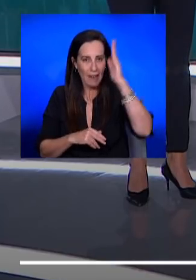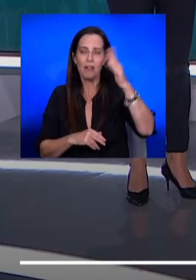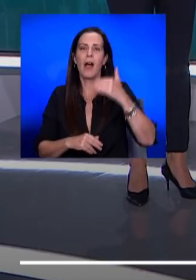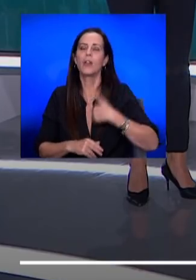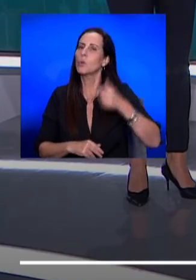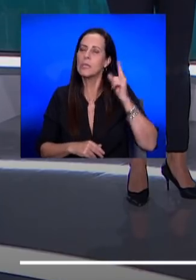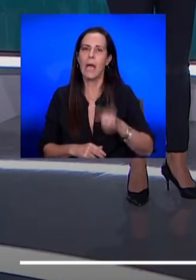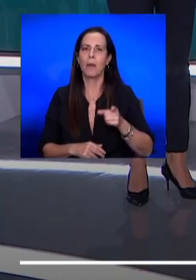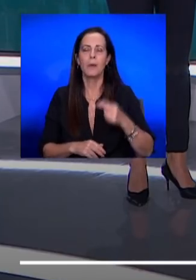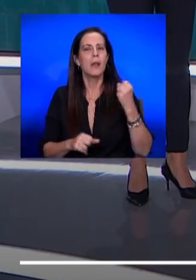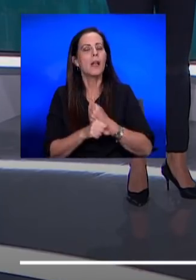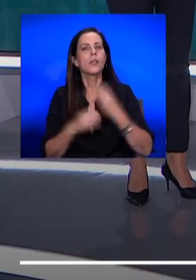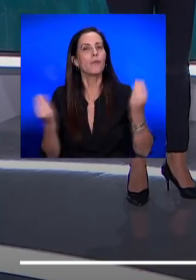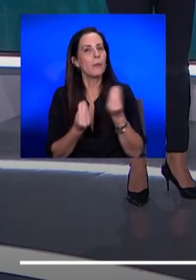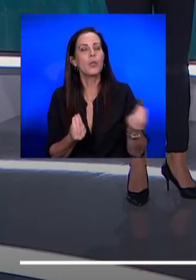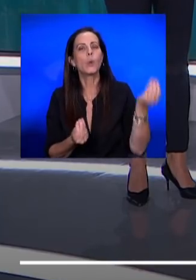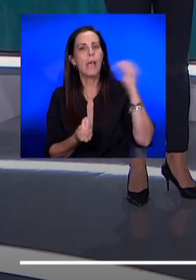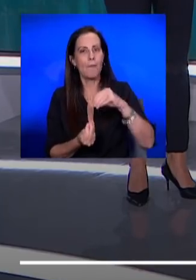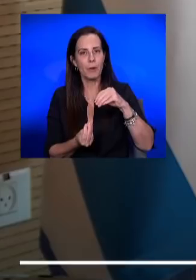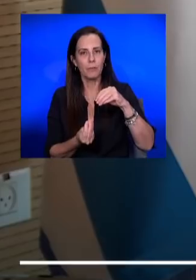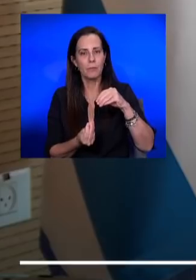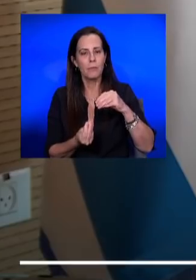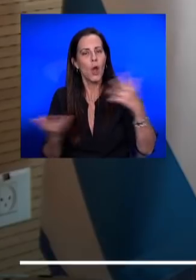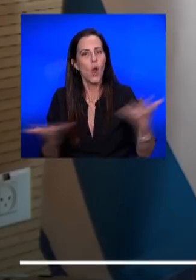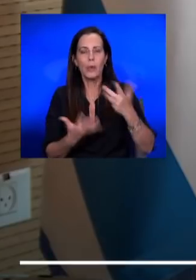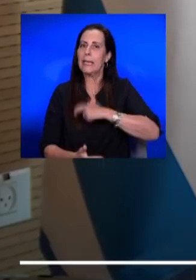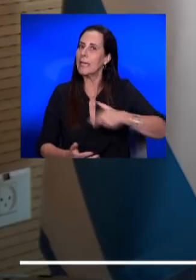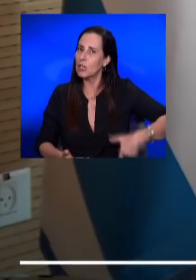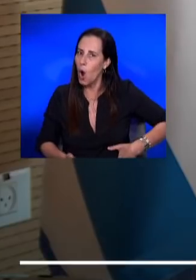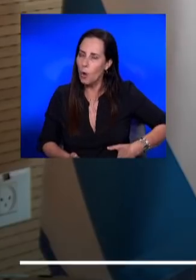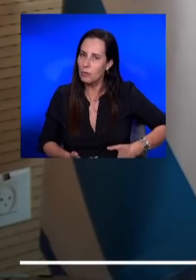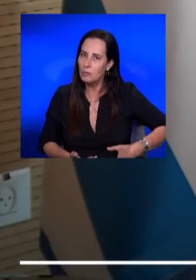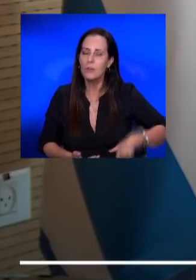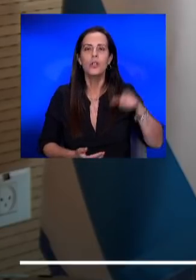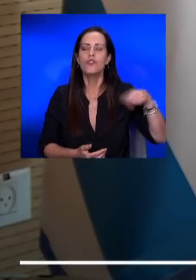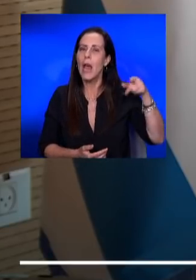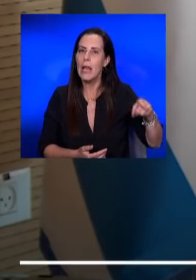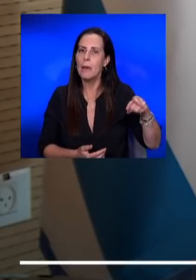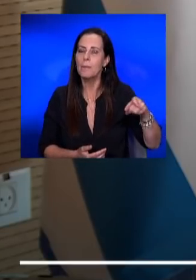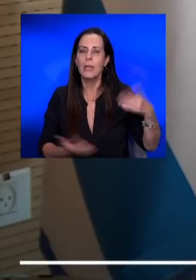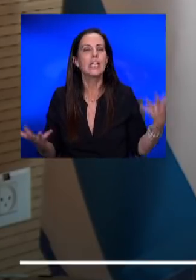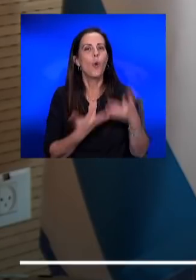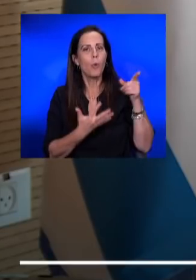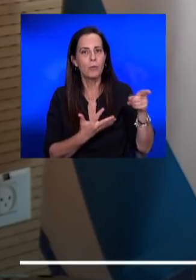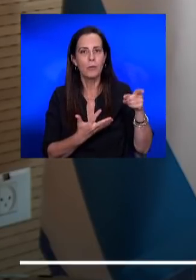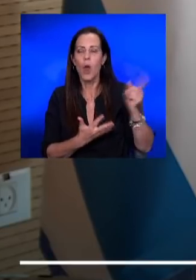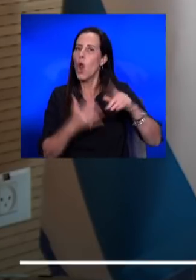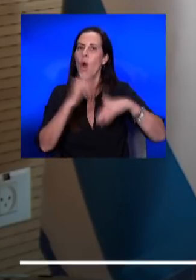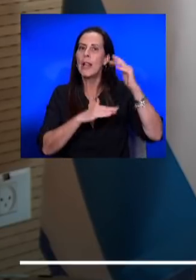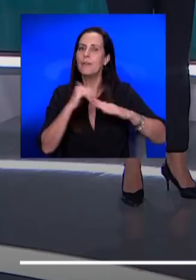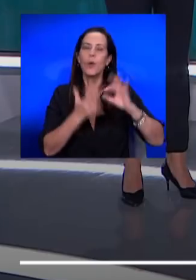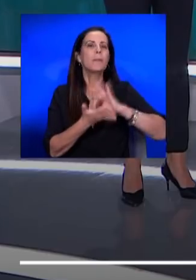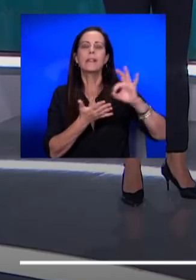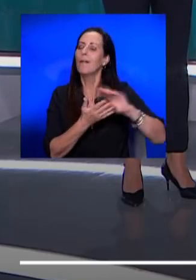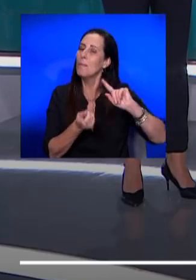צריכים לעשות דברים נוספים, לתמרץ רשויות מקומיות, שיהיה להם את התמריץ לא לבנות משרדים,